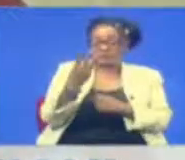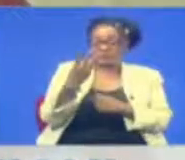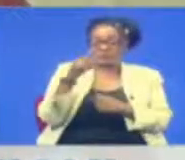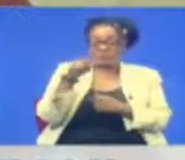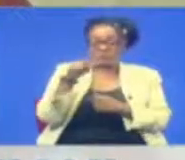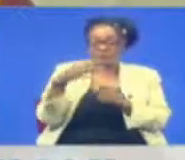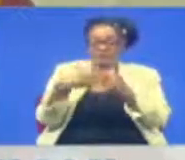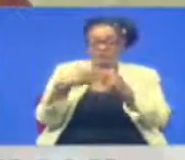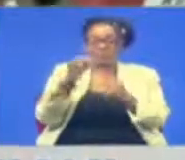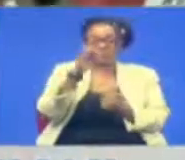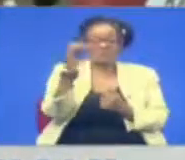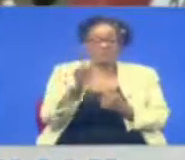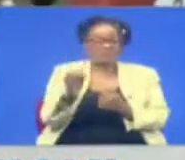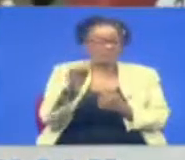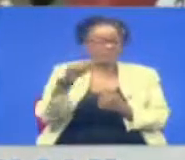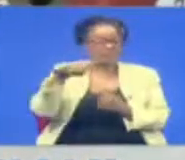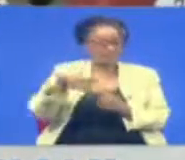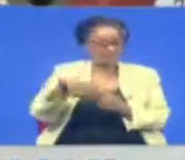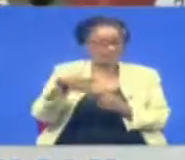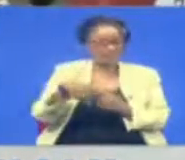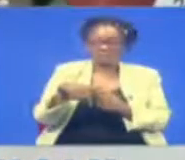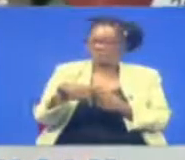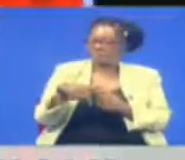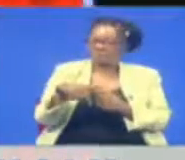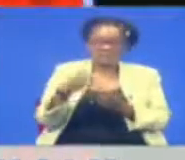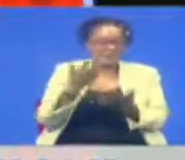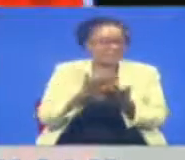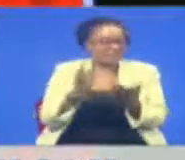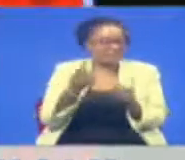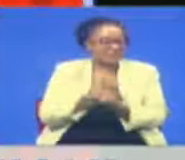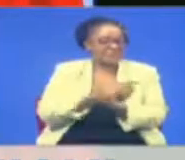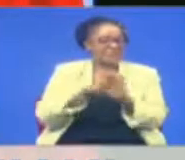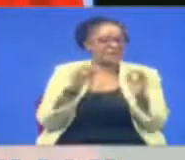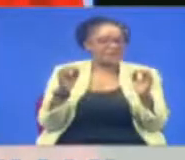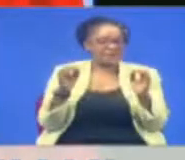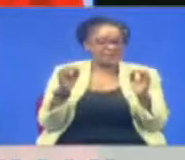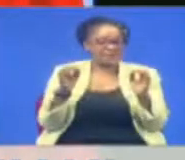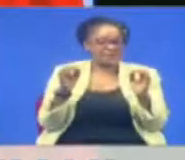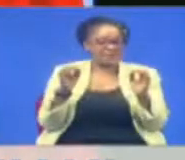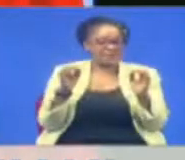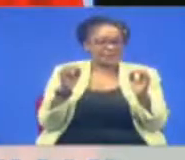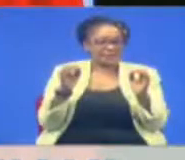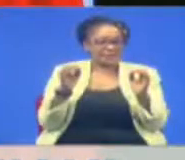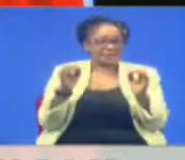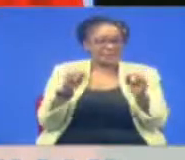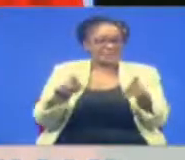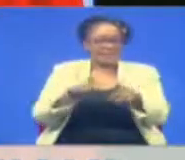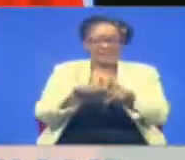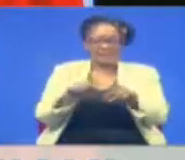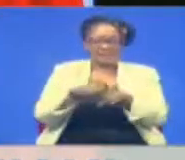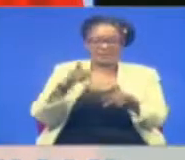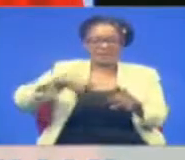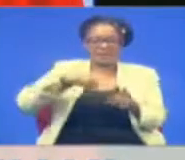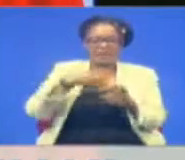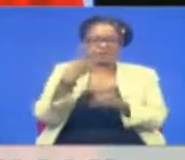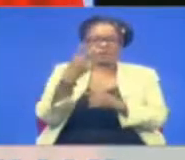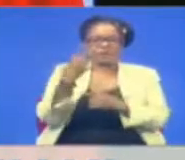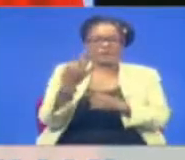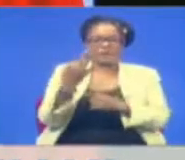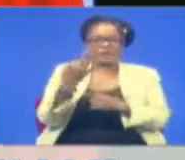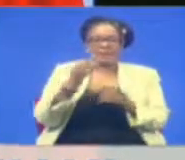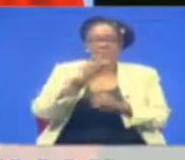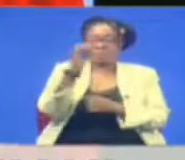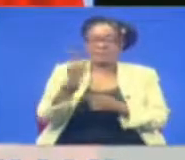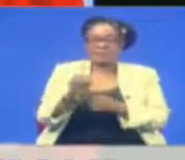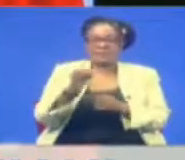24.9% pekee, na hapa nchini mambo si tofauti. While we applaud the current 23% representation